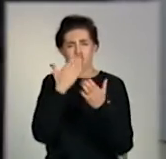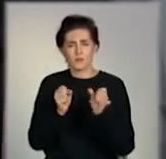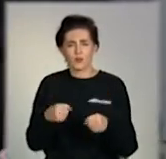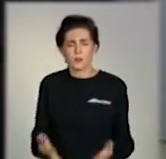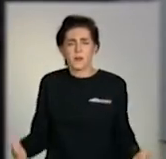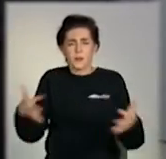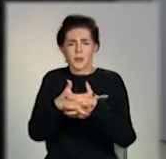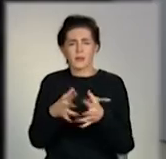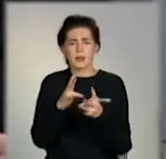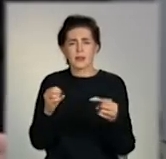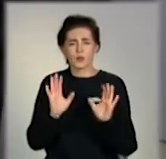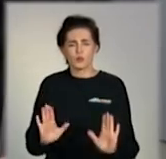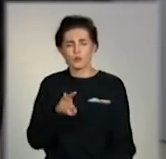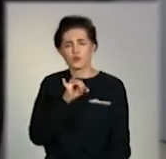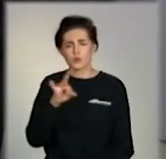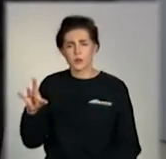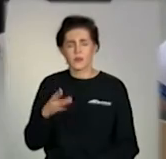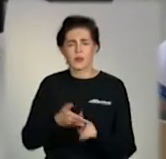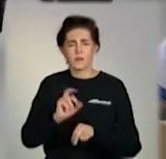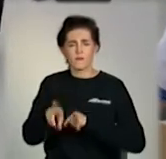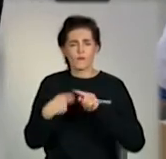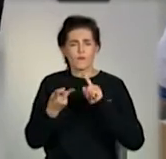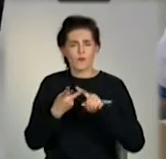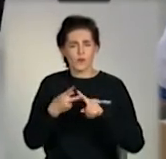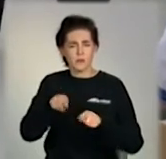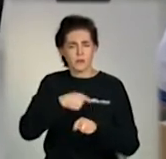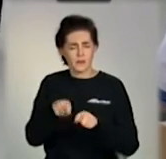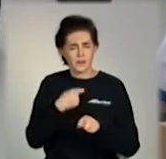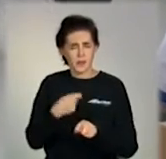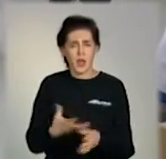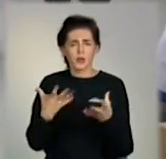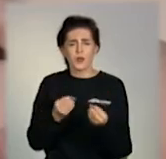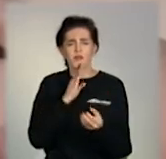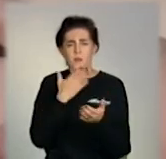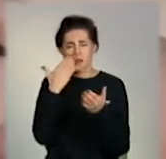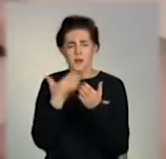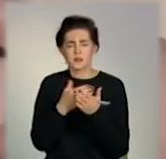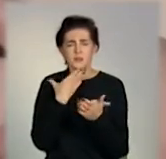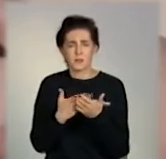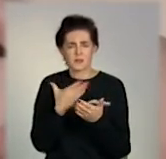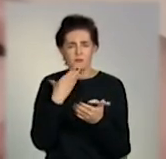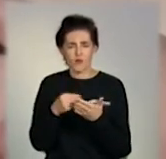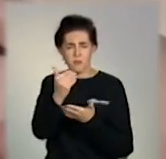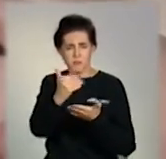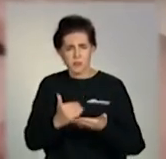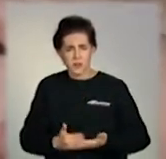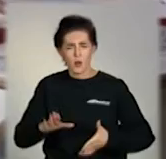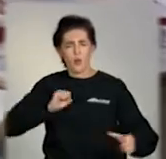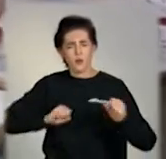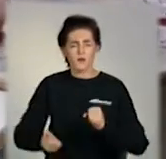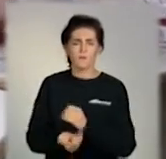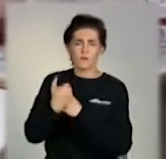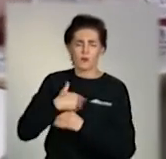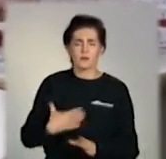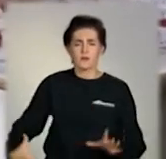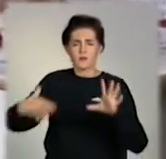собі не сміття, а поняття вторинної сировини. Дівчата представили свій проєкт і запропонували гостям та організаторам